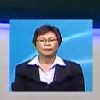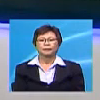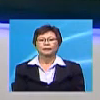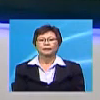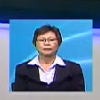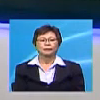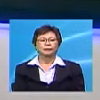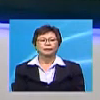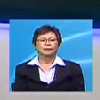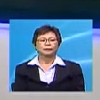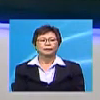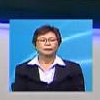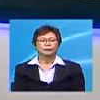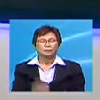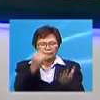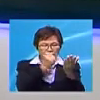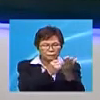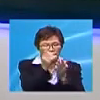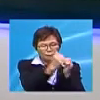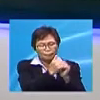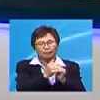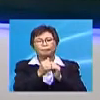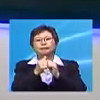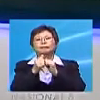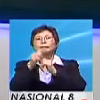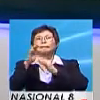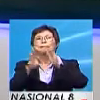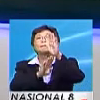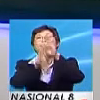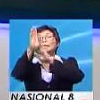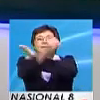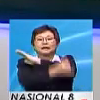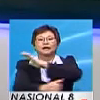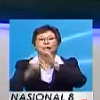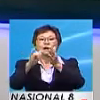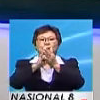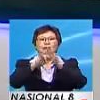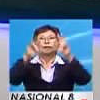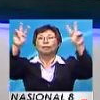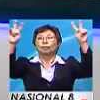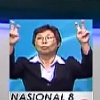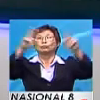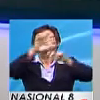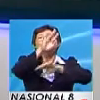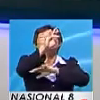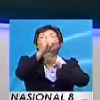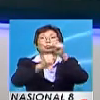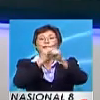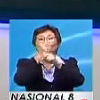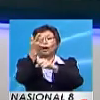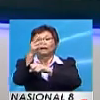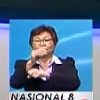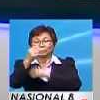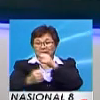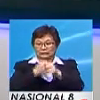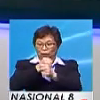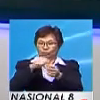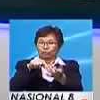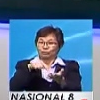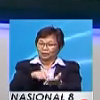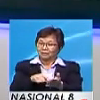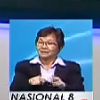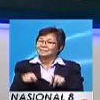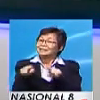baik saudara Setia bersama membina negara motor 70 tahun RTM tahun ini dilihat selari dengan